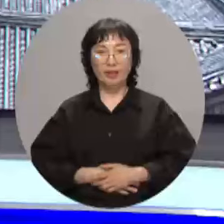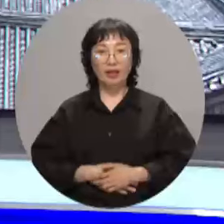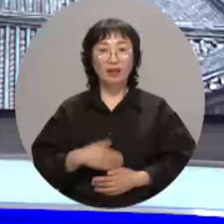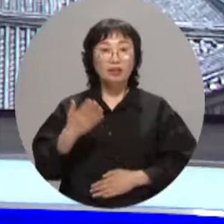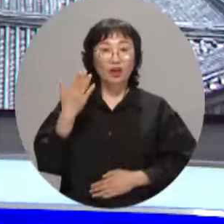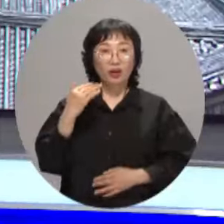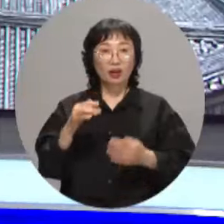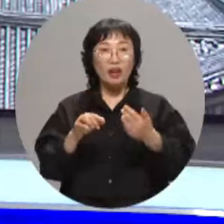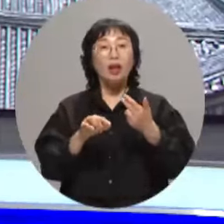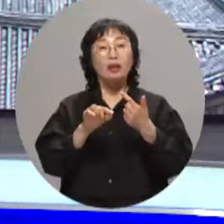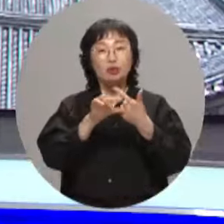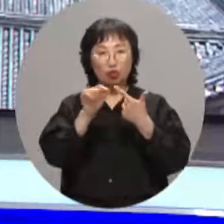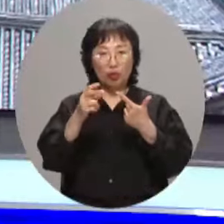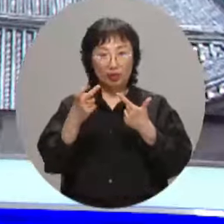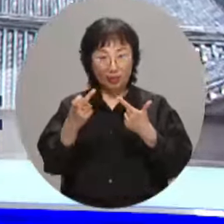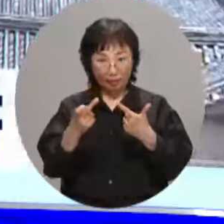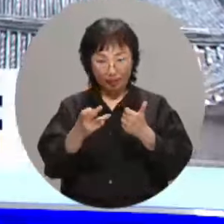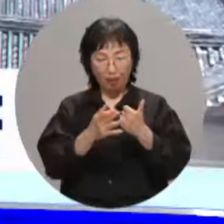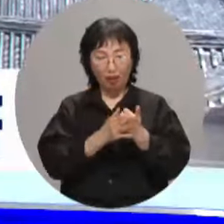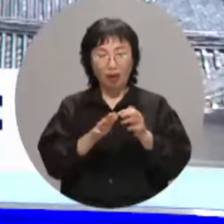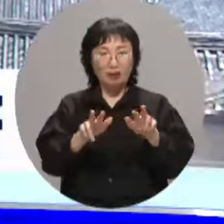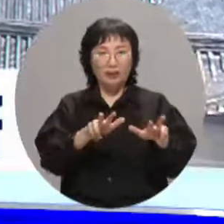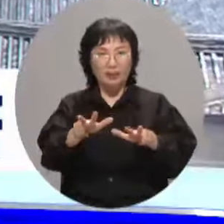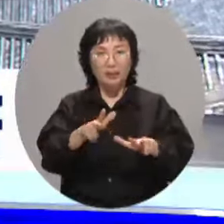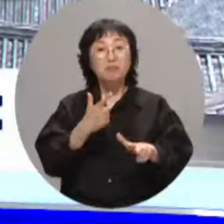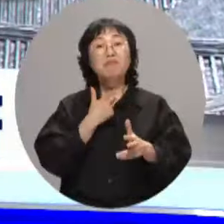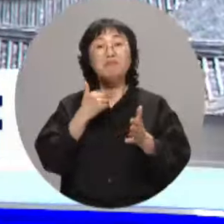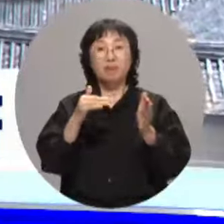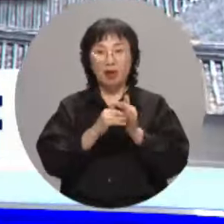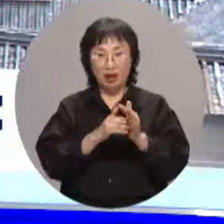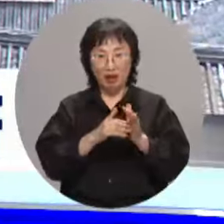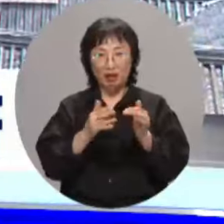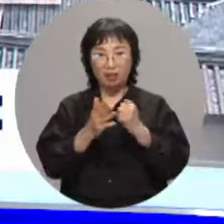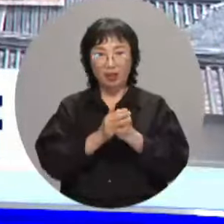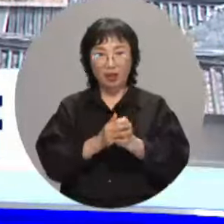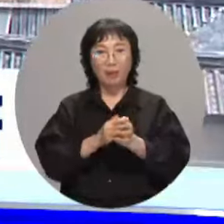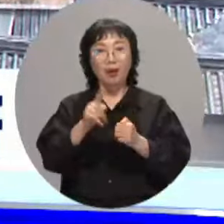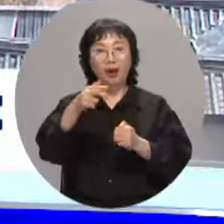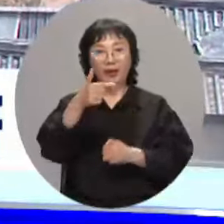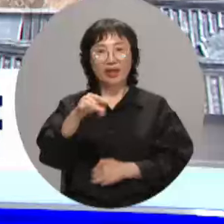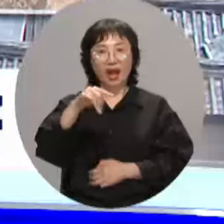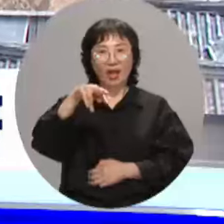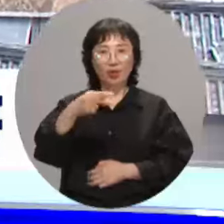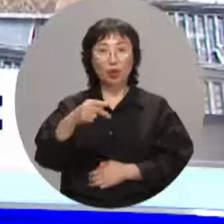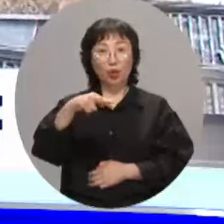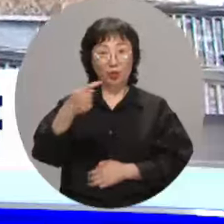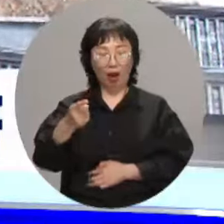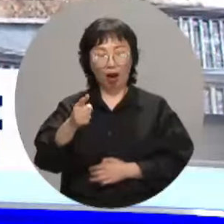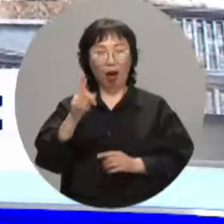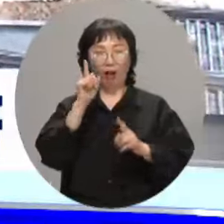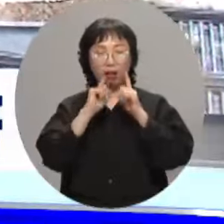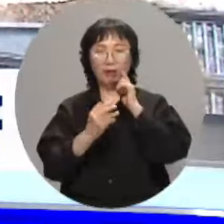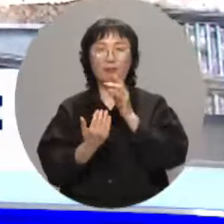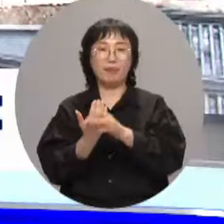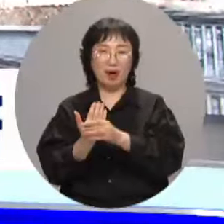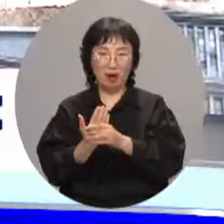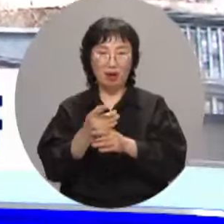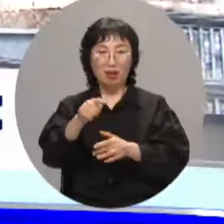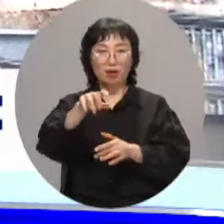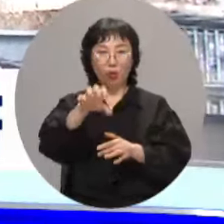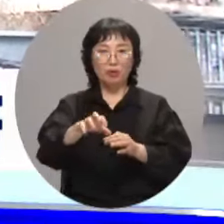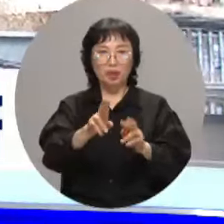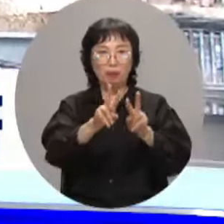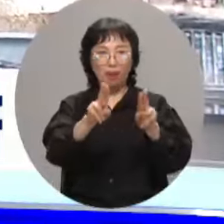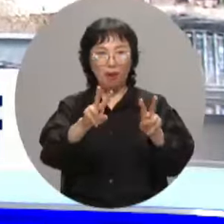지난 10일 부안 지역을 덮친 규모 4.8의 지진은 천연 고찰 내소사에도 상처를 남겼습니다. 사찰 건물